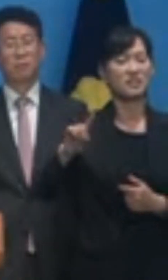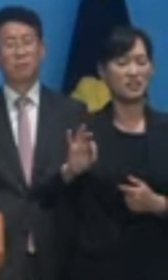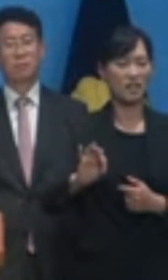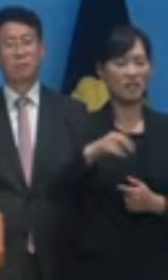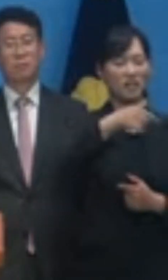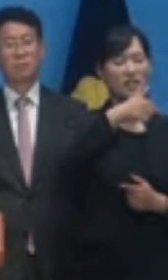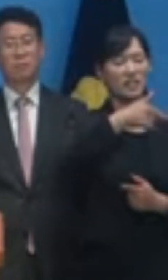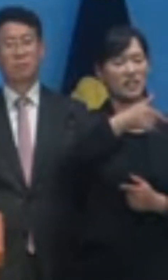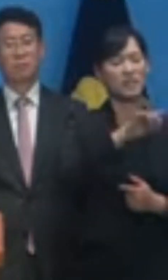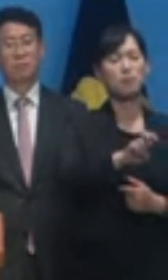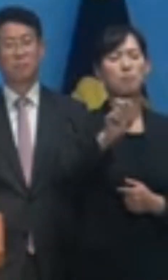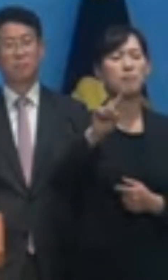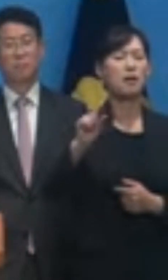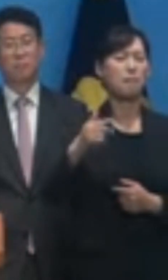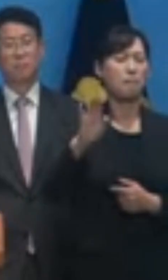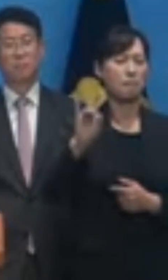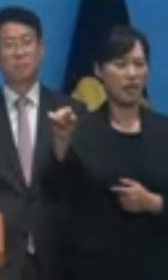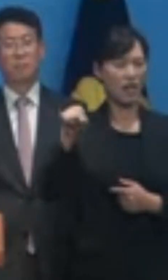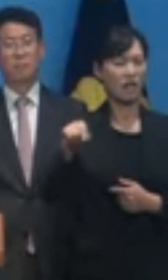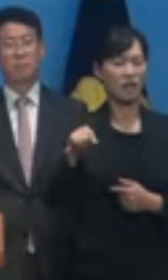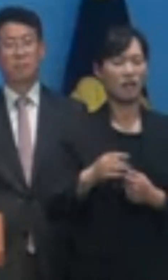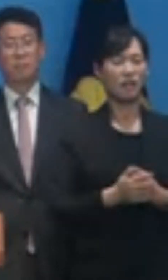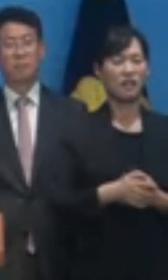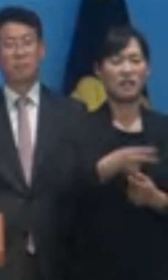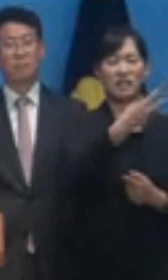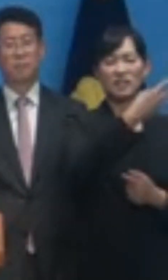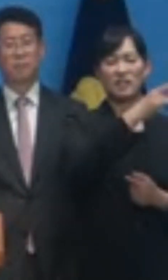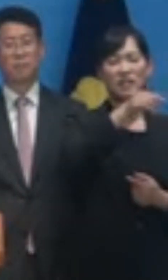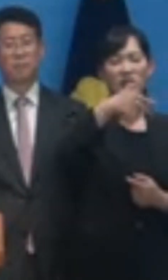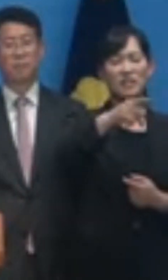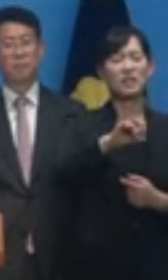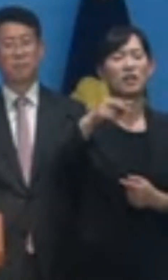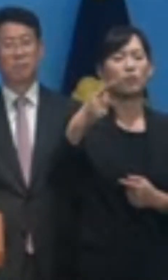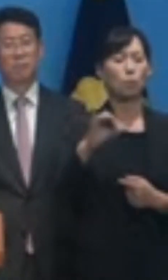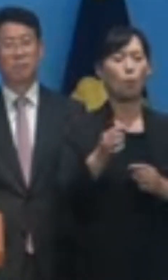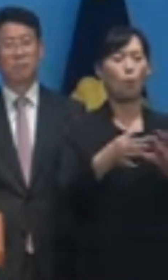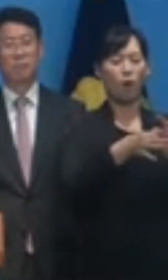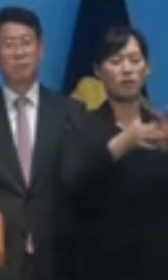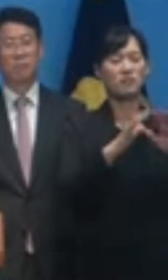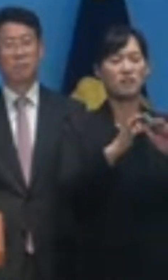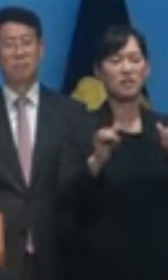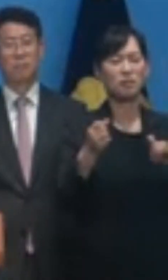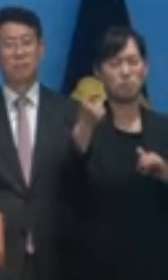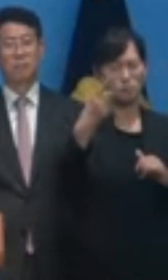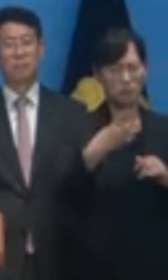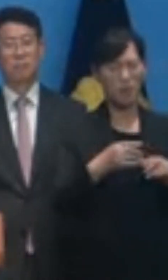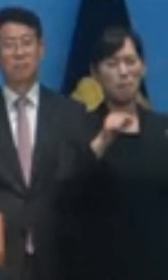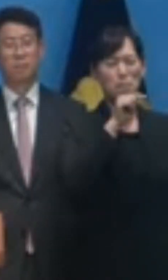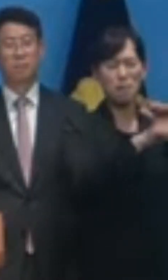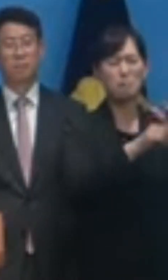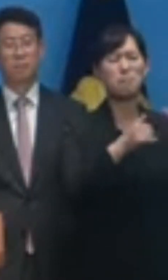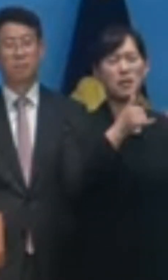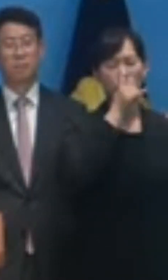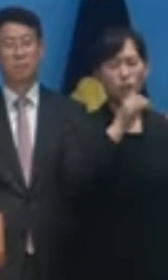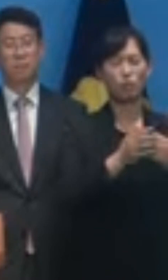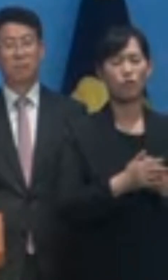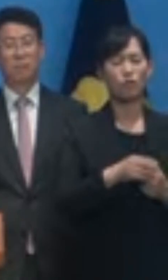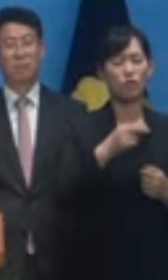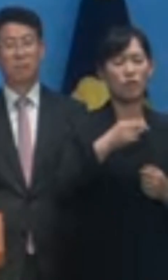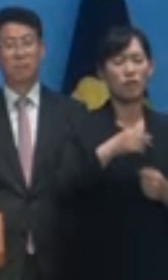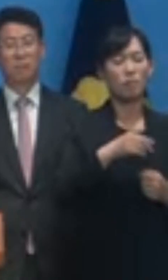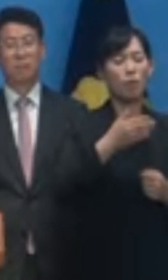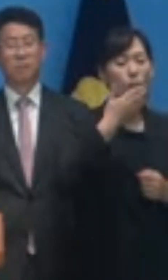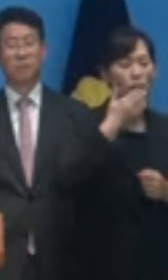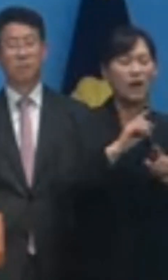김만배 등 대장동 일당이 수차례 방문했고 이들은 식사를 한 것이 아니라 룸에서